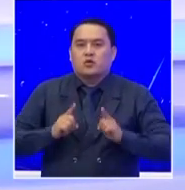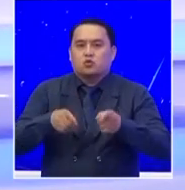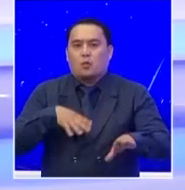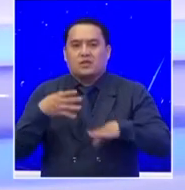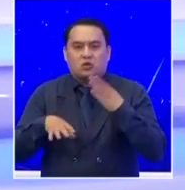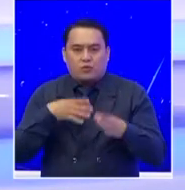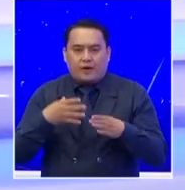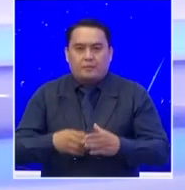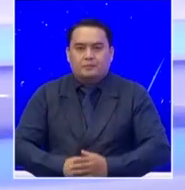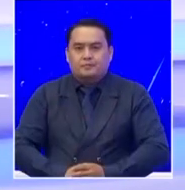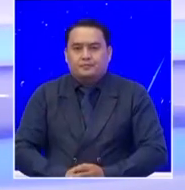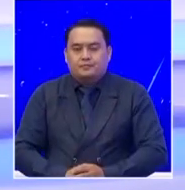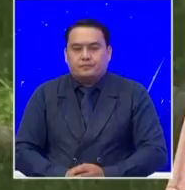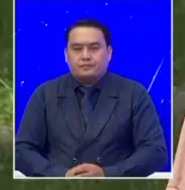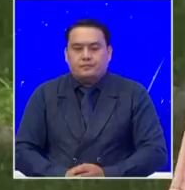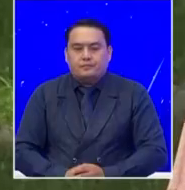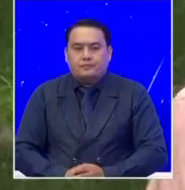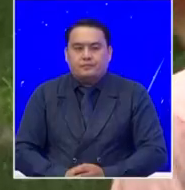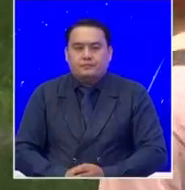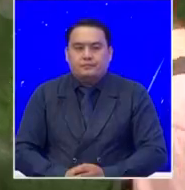упорным тренировкам.